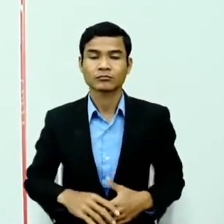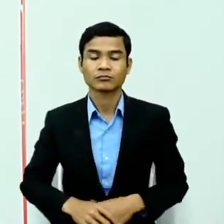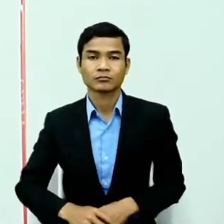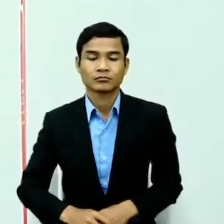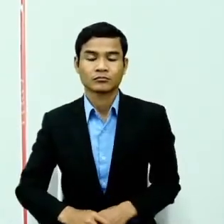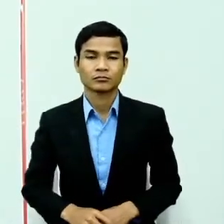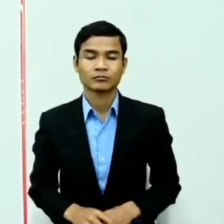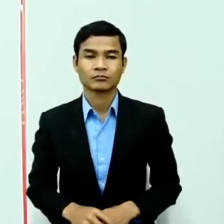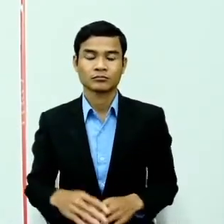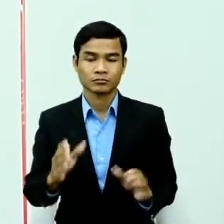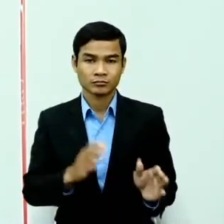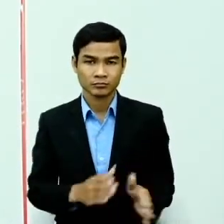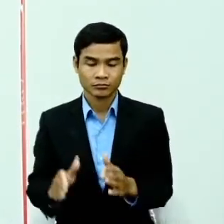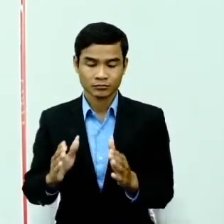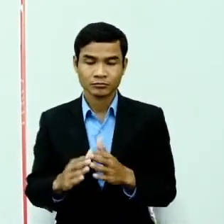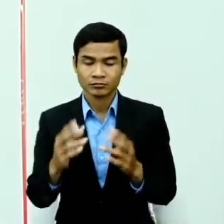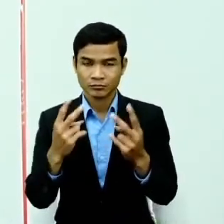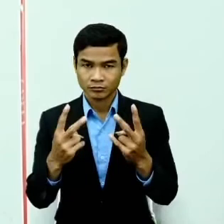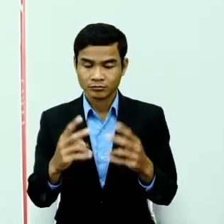chà trìm